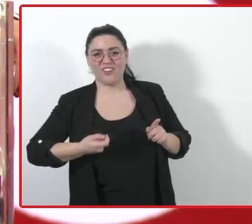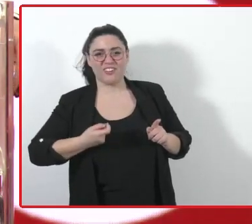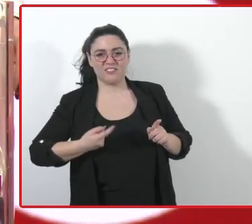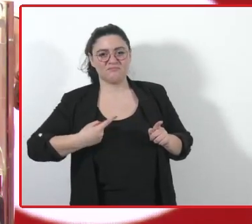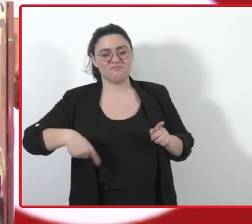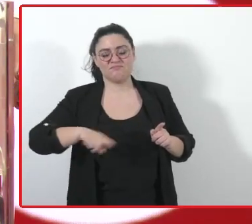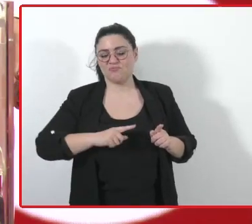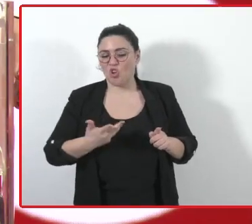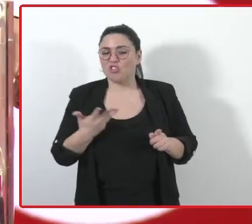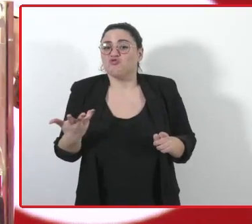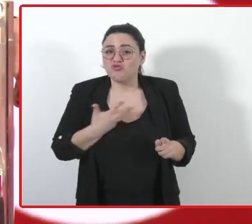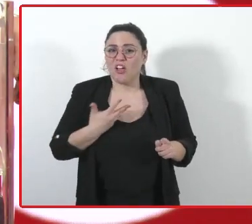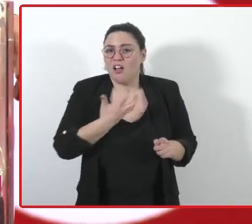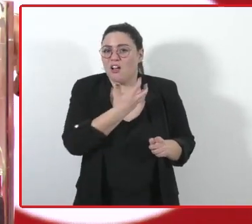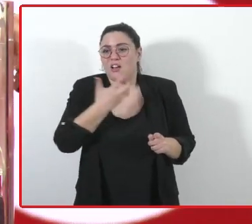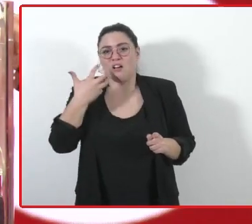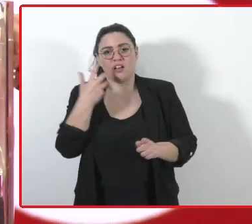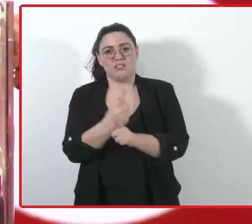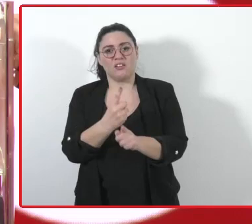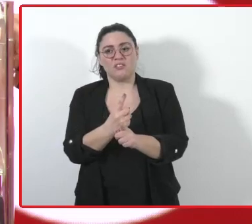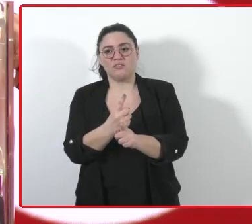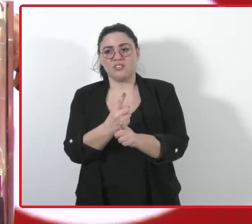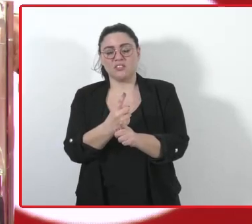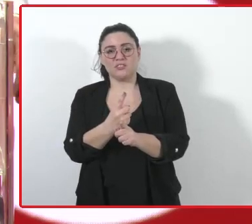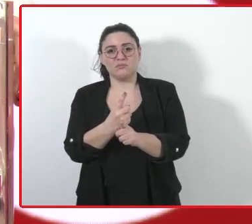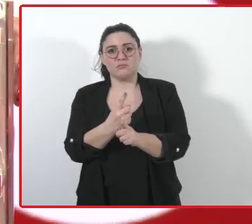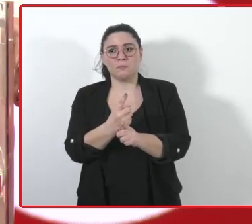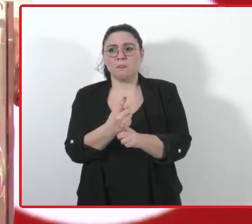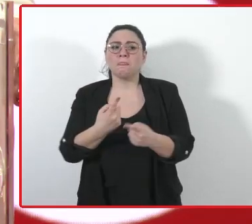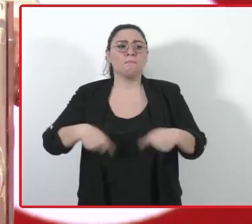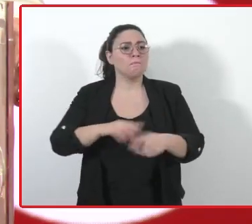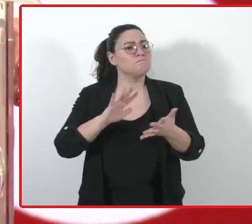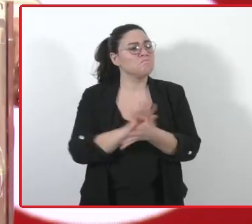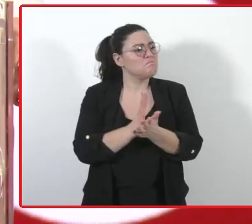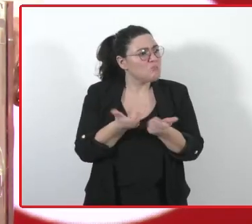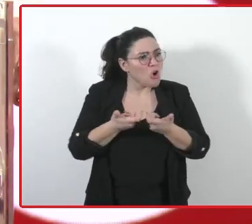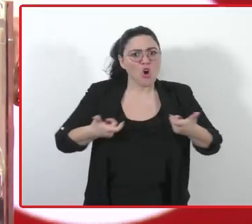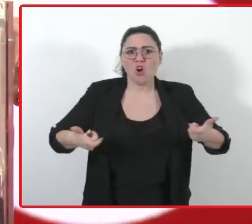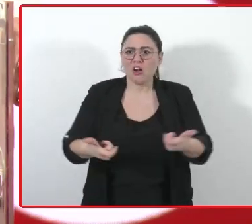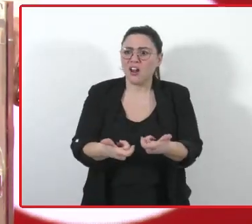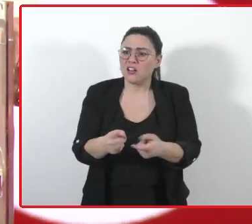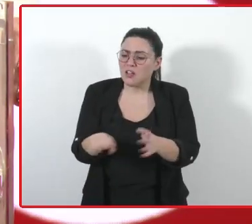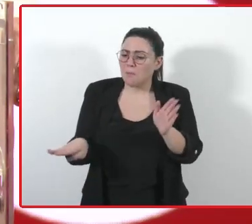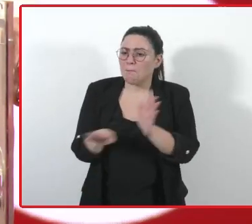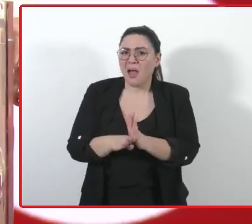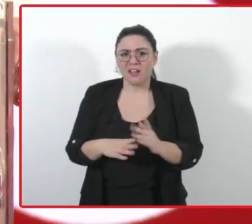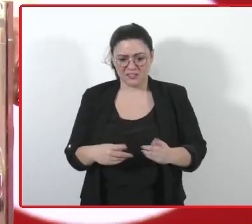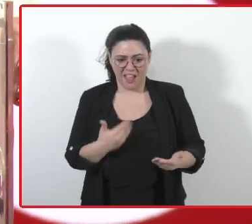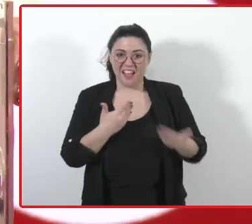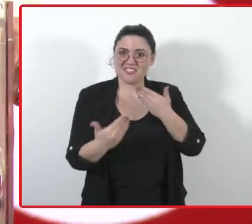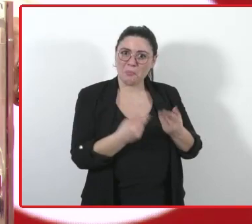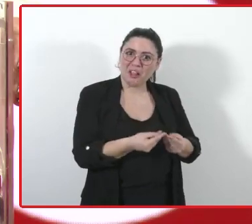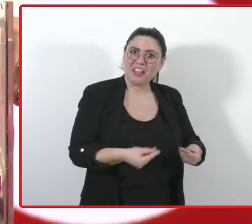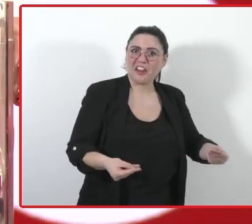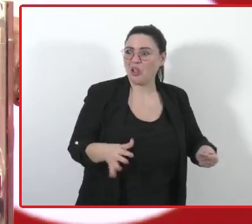Quanti sono in grado di celebrare un congresso che è partito dal basso con le assemblee nei territori nei luoghi di lavoro